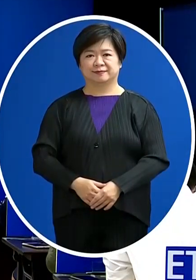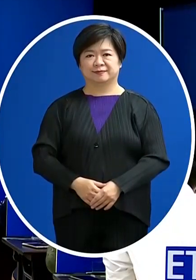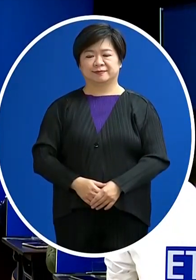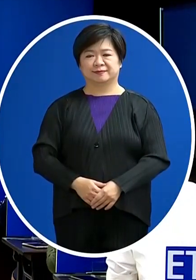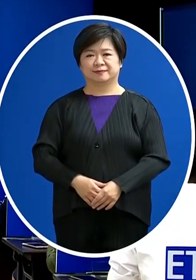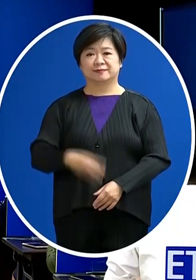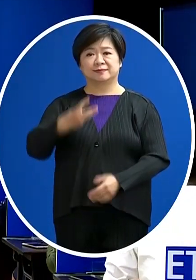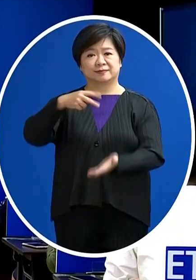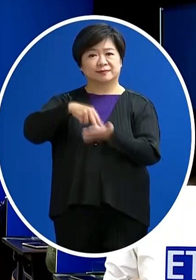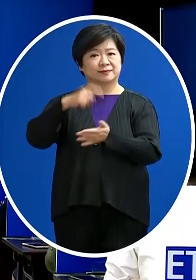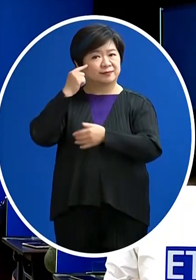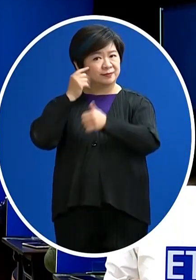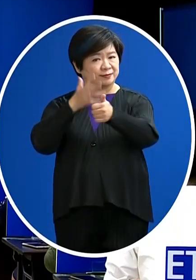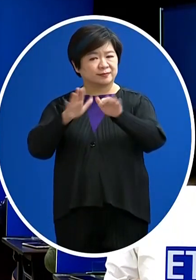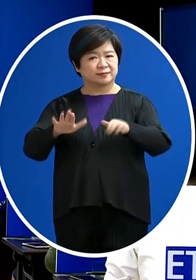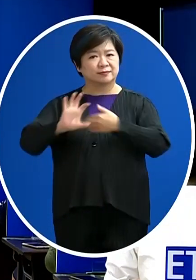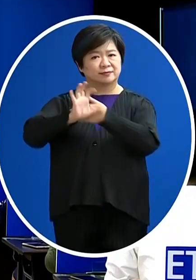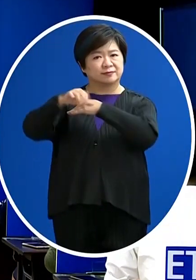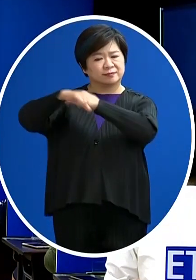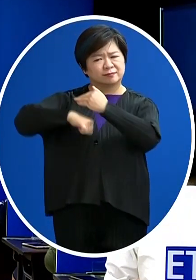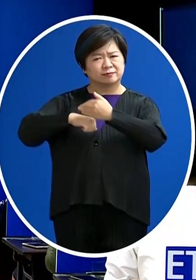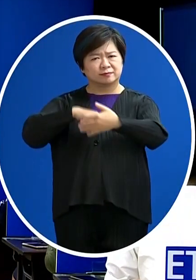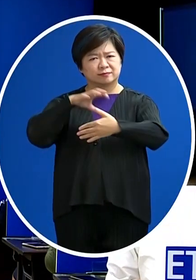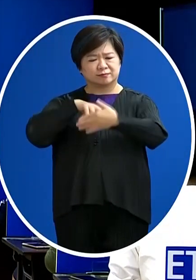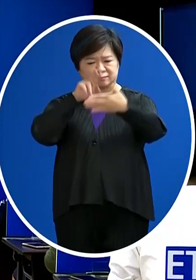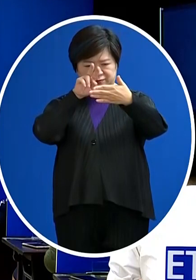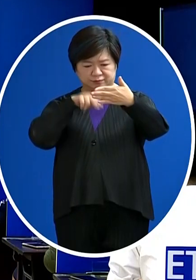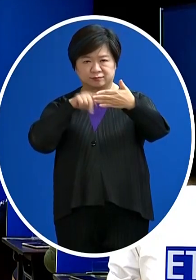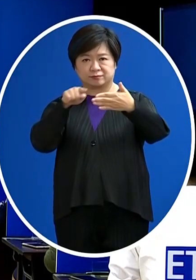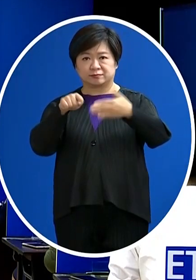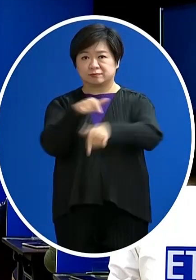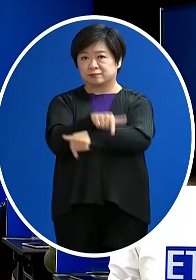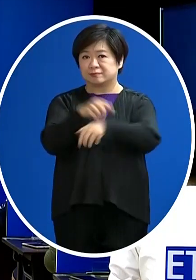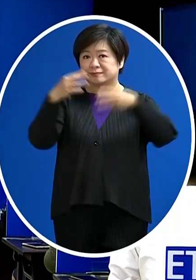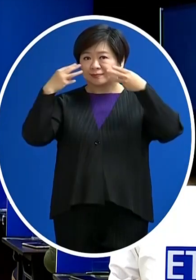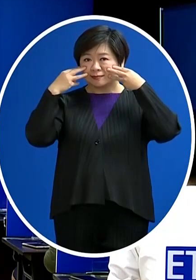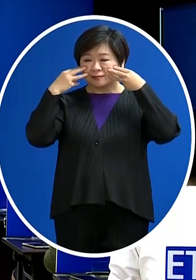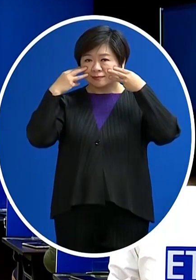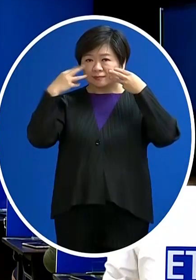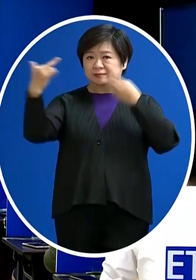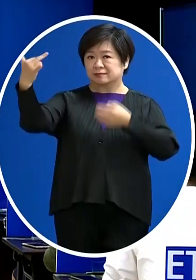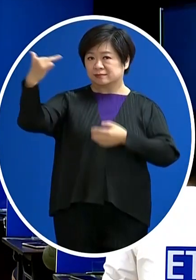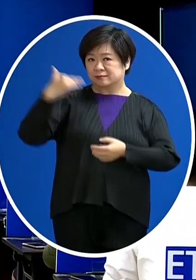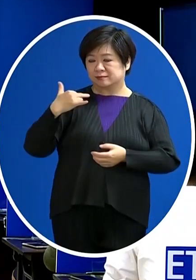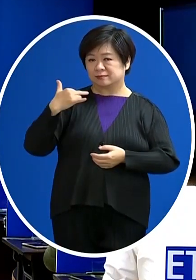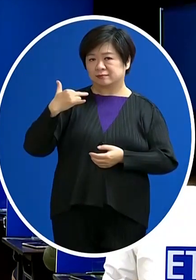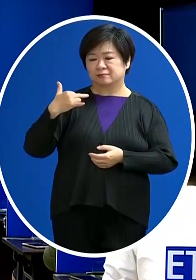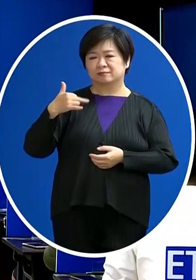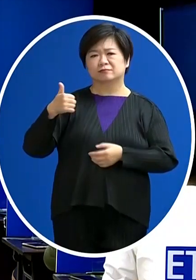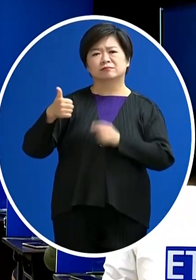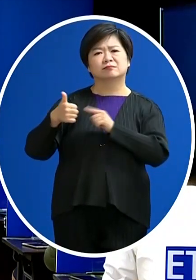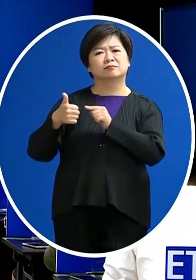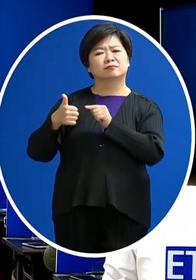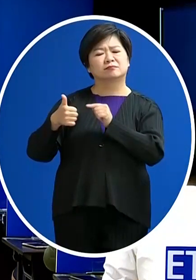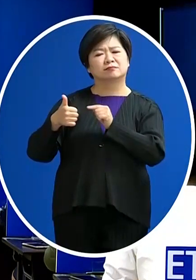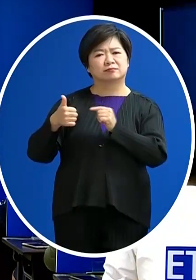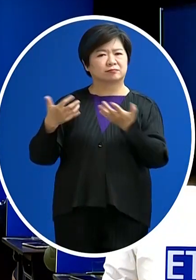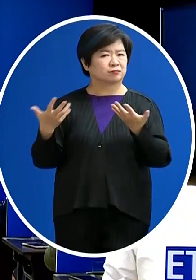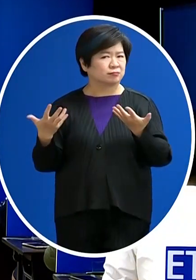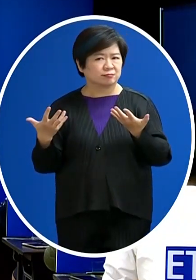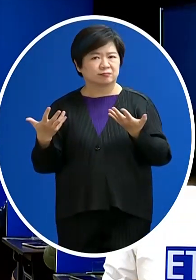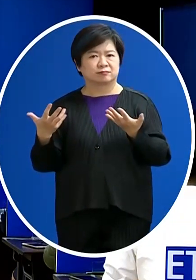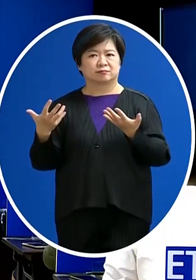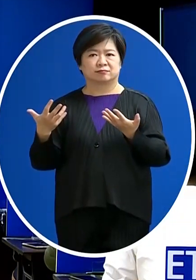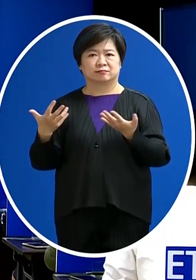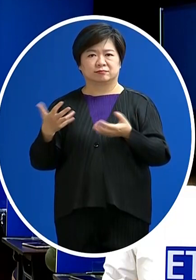部长好，三例提问，想先问一下，今天境外一个个案当中，其中有一例是从南非入境的，那我们针对这一例的话，我们会针对他